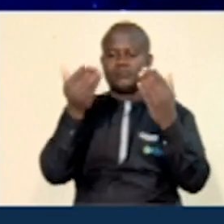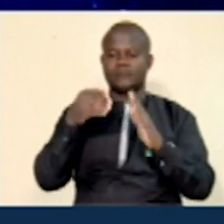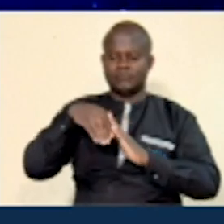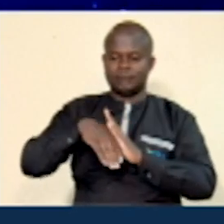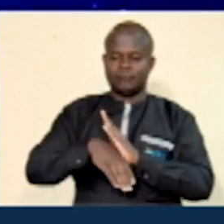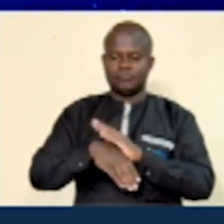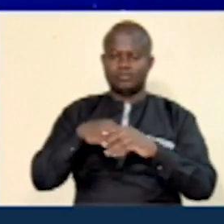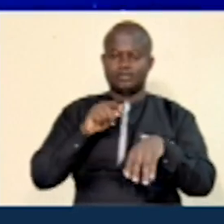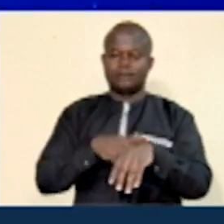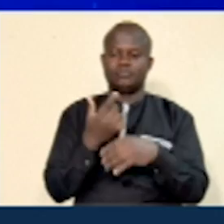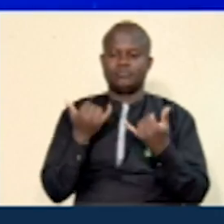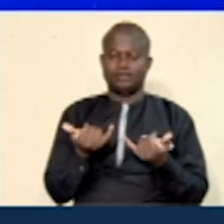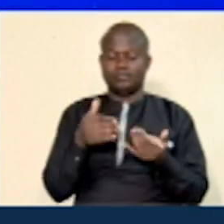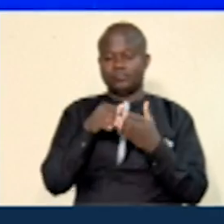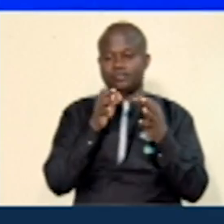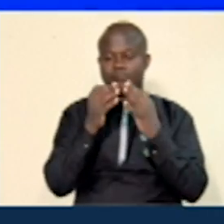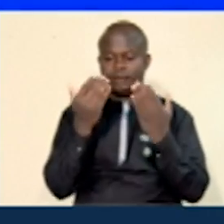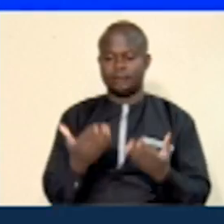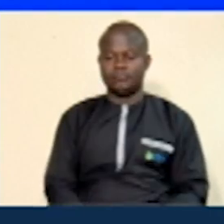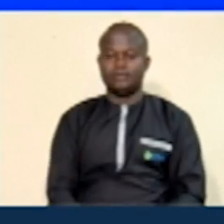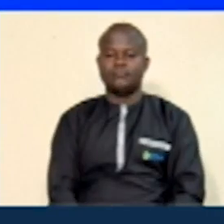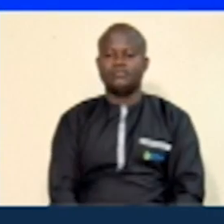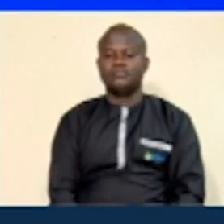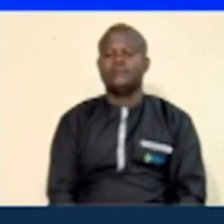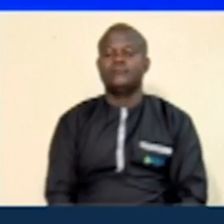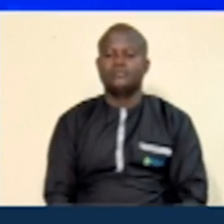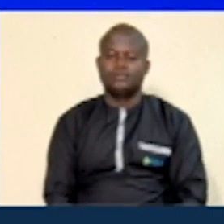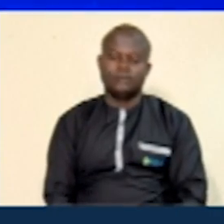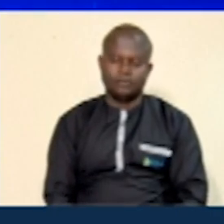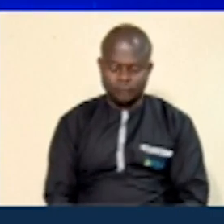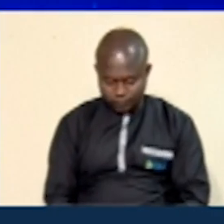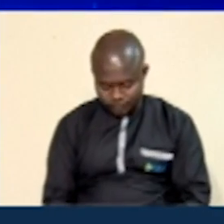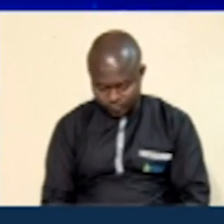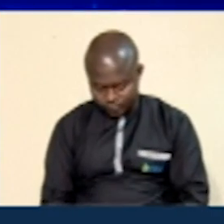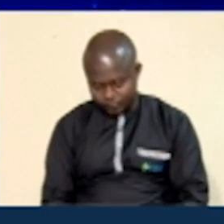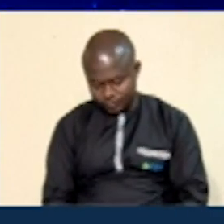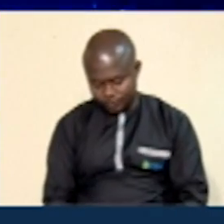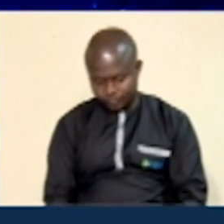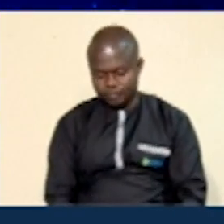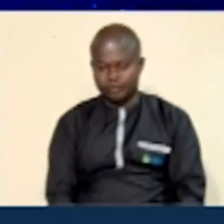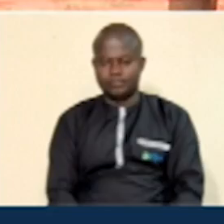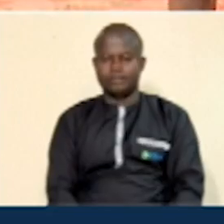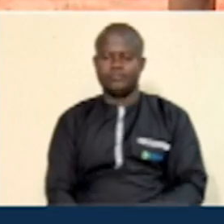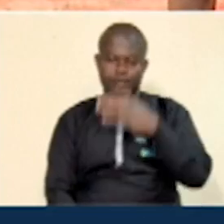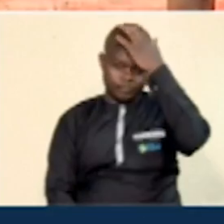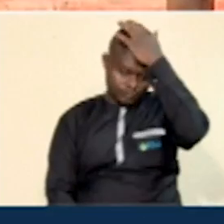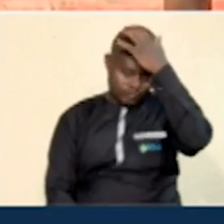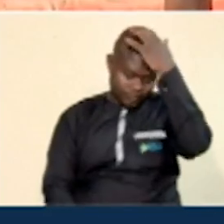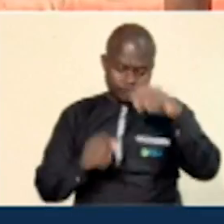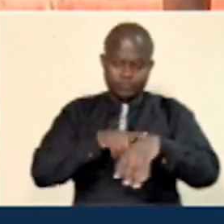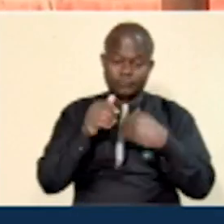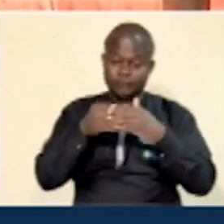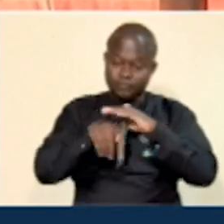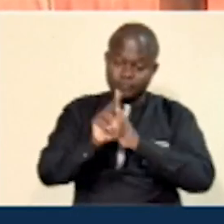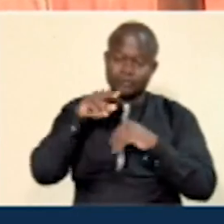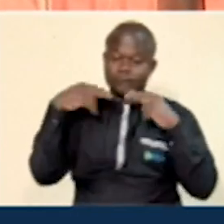zasubiye inyuma muri iki gihe. Jean Paul Maniraho na Byron Ndayambaje baradugezaho inkuru irambuye. Igihe cyari cyose cyinjira muri hoteli wagombye